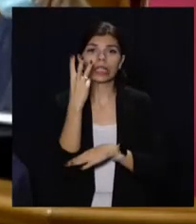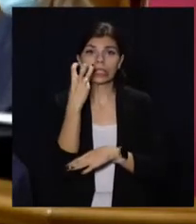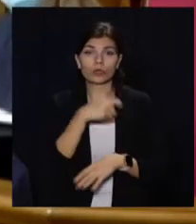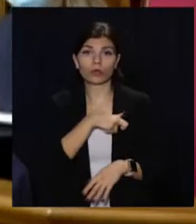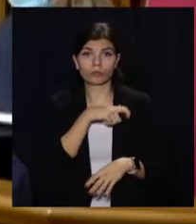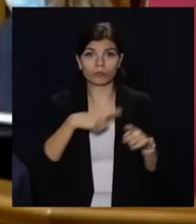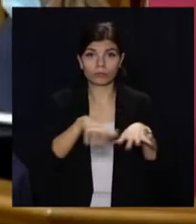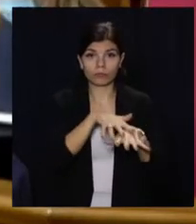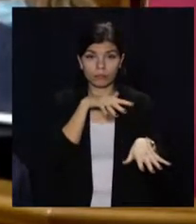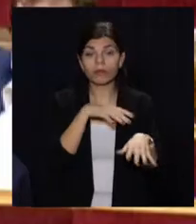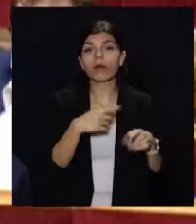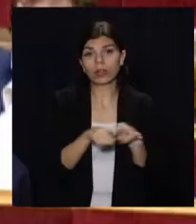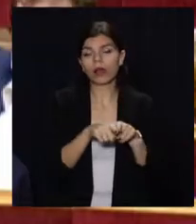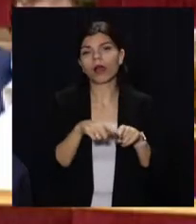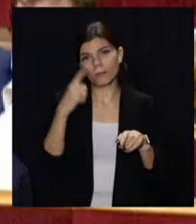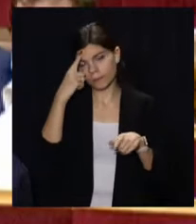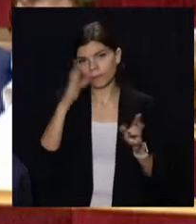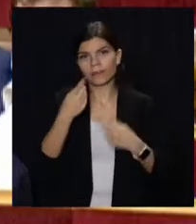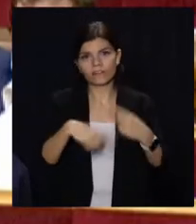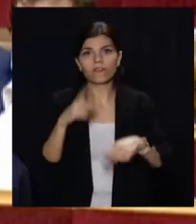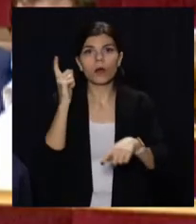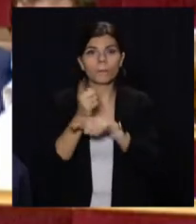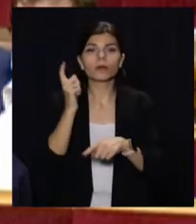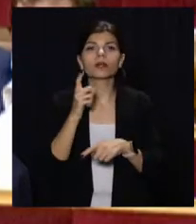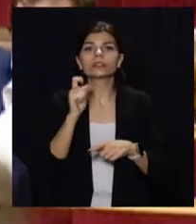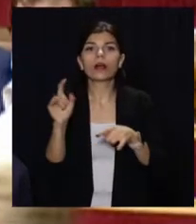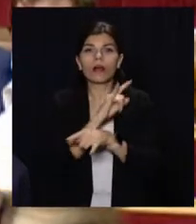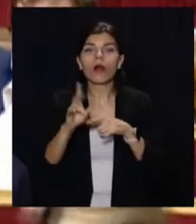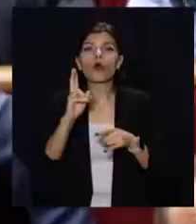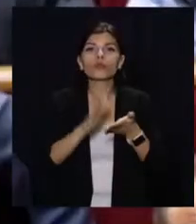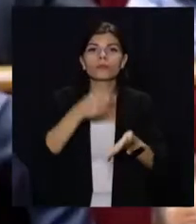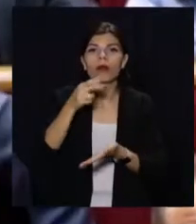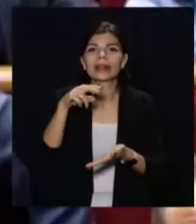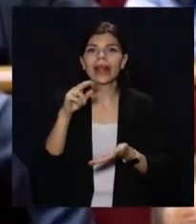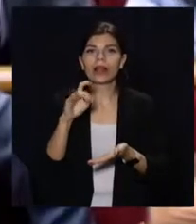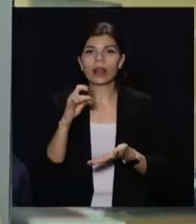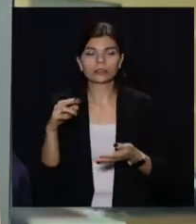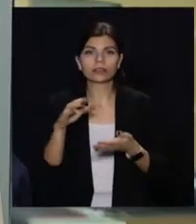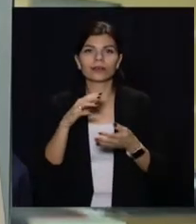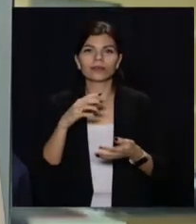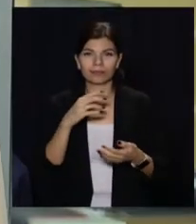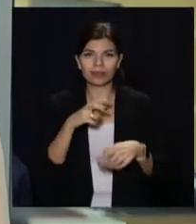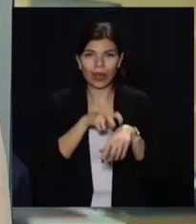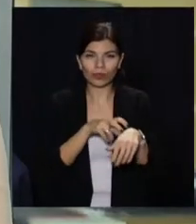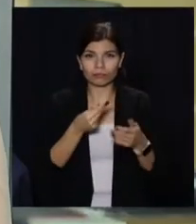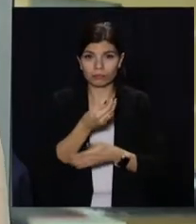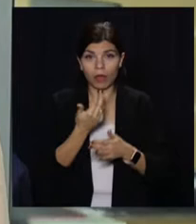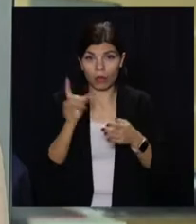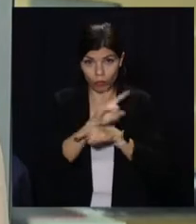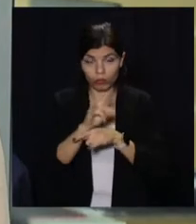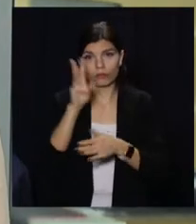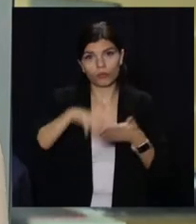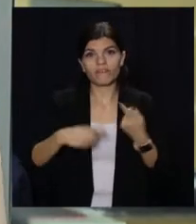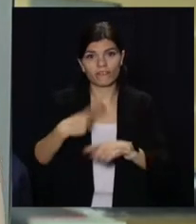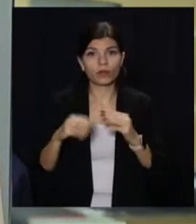народних обранців. Таким чином Рада повернула покарання за брехню в деклараціях чиновників та політиків. У перший день 33